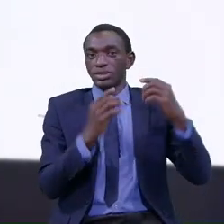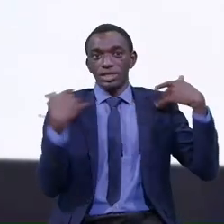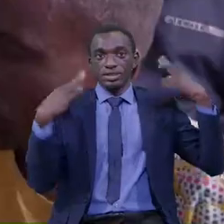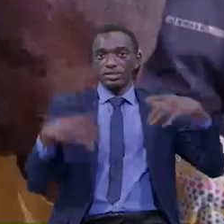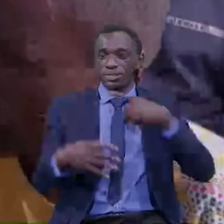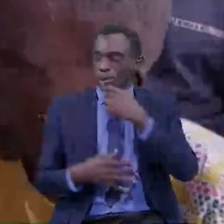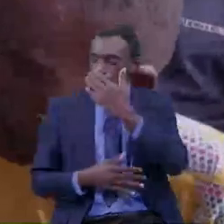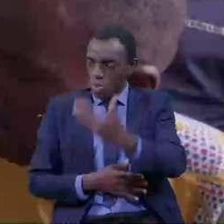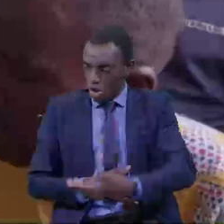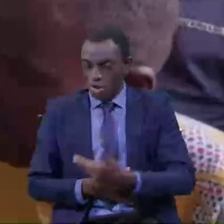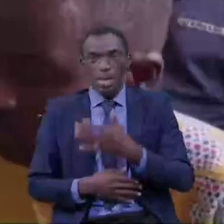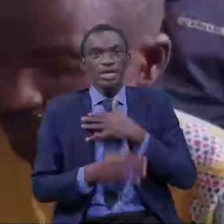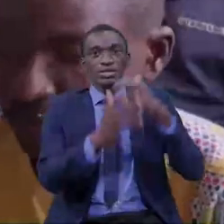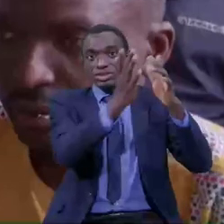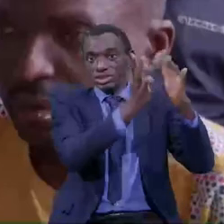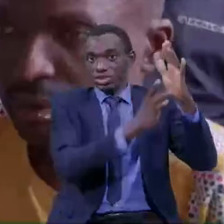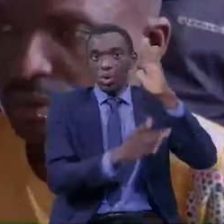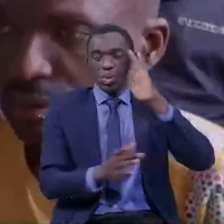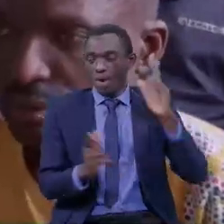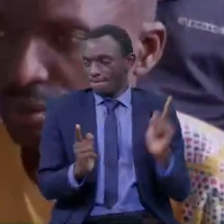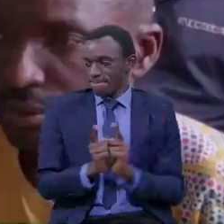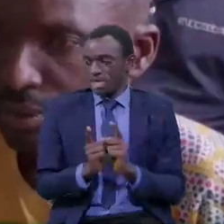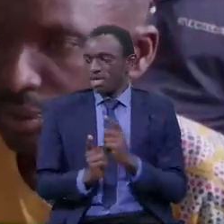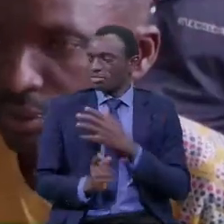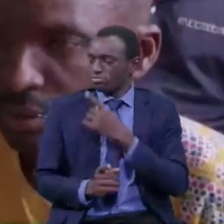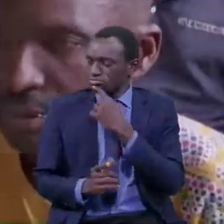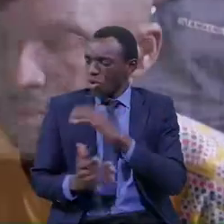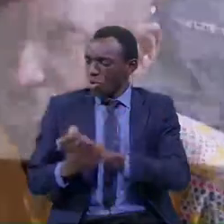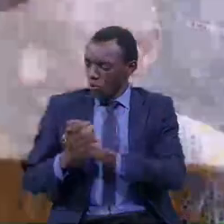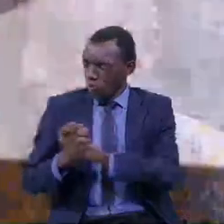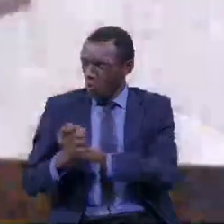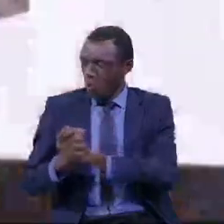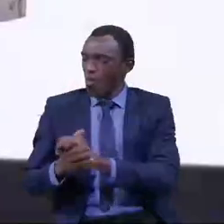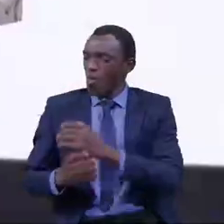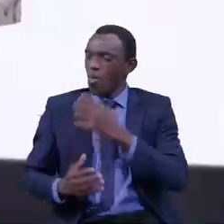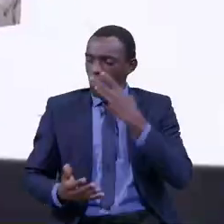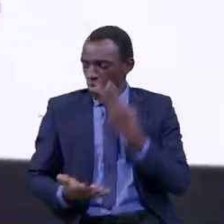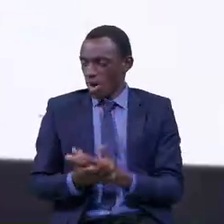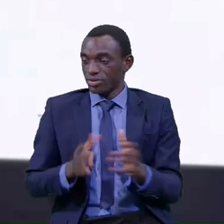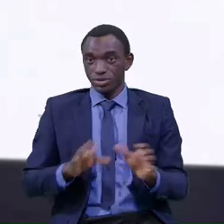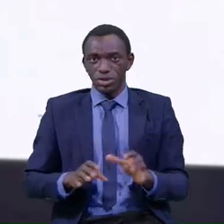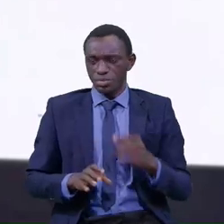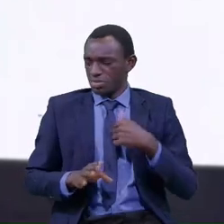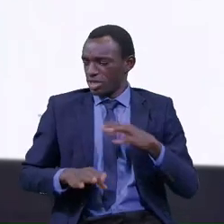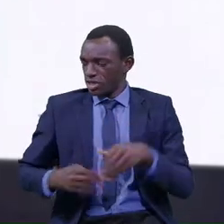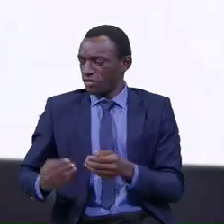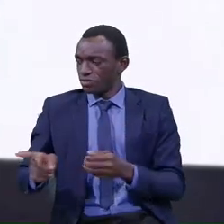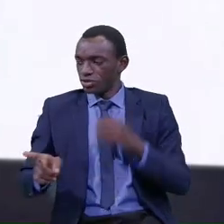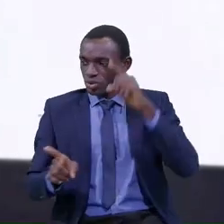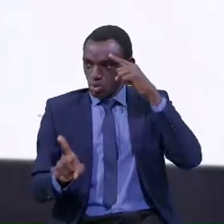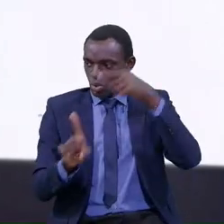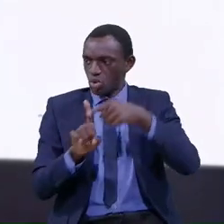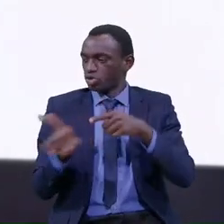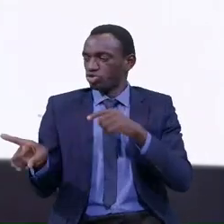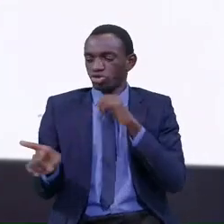rencontrer et dit, sois bien fait, bien travaillé. Tu t'es donné des objectifs, tu ne t'es pas retiré,